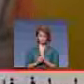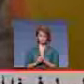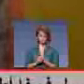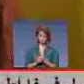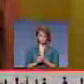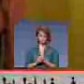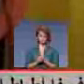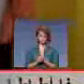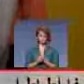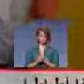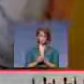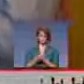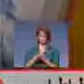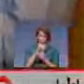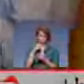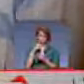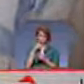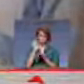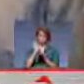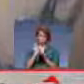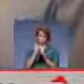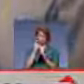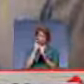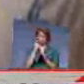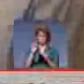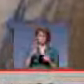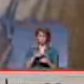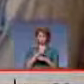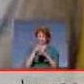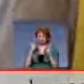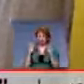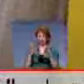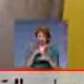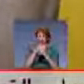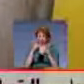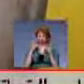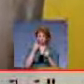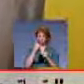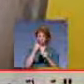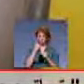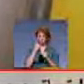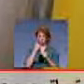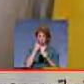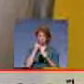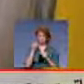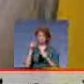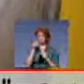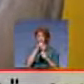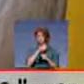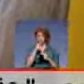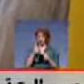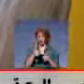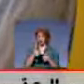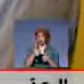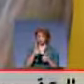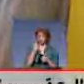البيت بنتاكد تماما ان هم الاجسام دي سليمه مش لا سحر ولا بيتم فعلا يعني مش تقدر لما تقرا عليهم تعرف؟ طبعا هو طبعا احنا